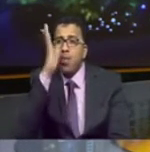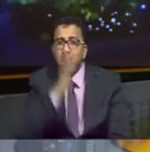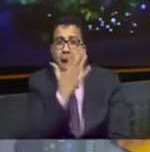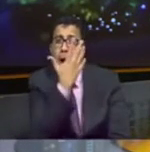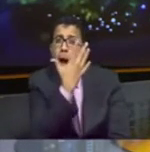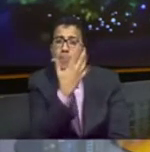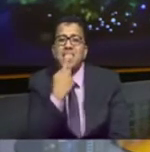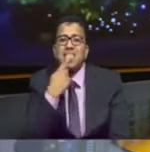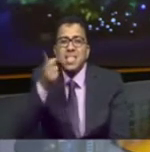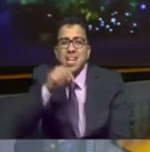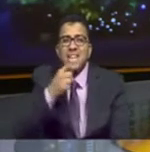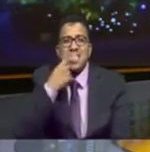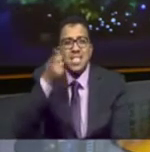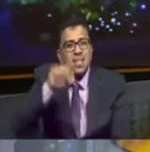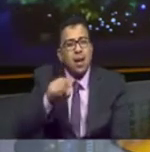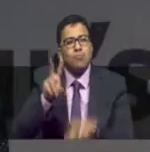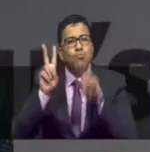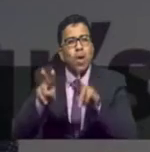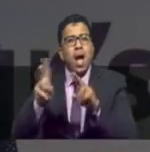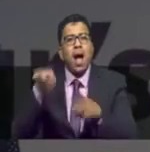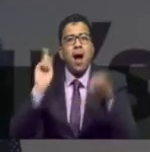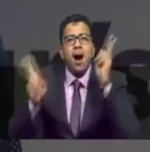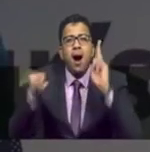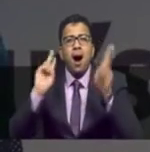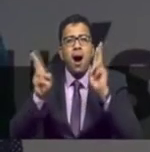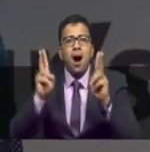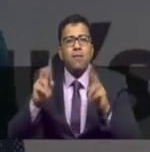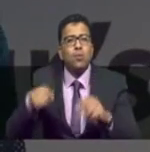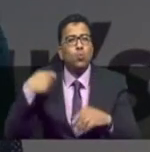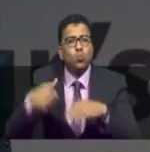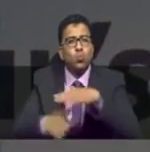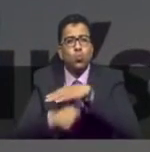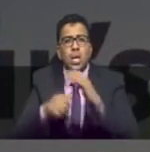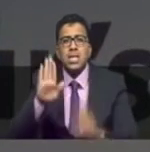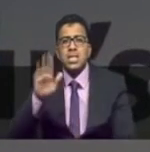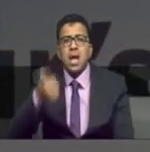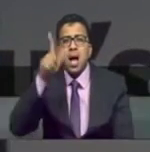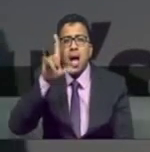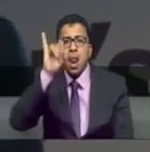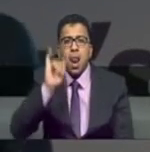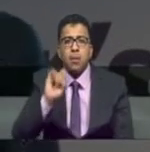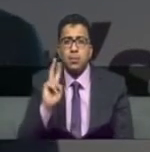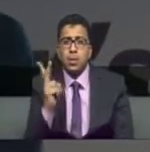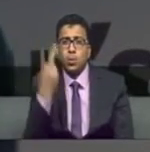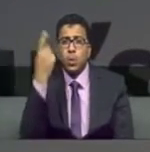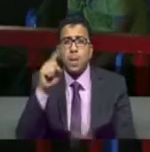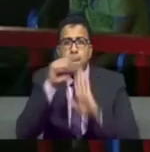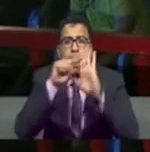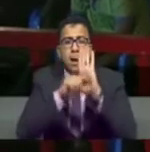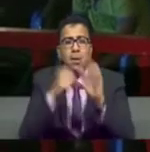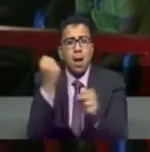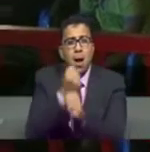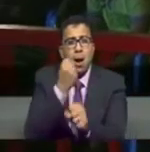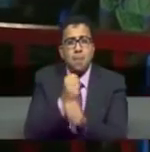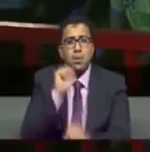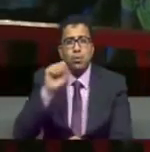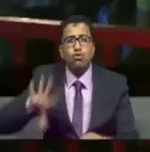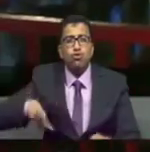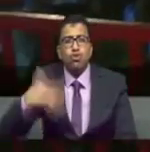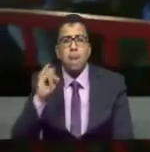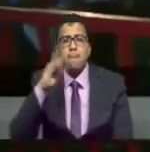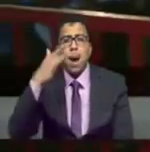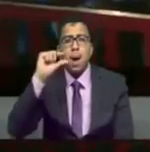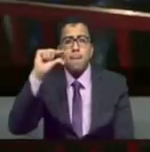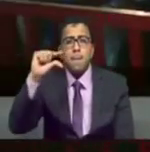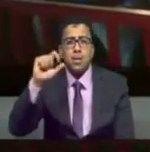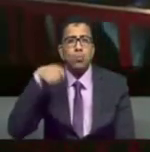عام، وشهد الحفل الختامي سعادة سالم يوسف القصير رئيس هيئة تطوير معايير العمل والشيخ محمد بن صقر